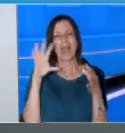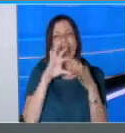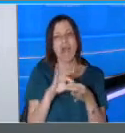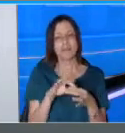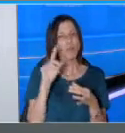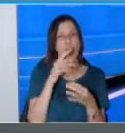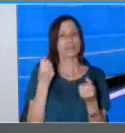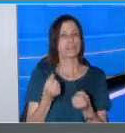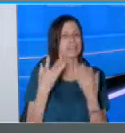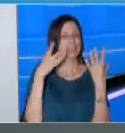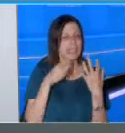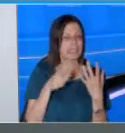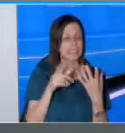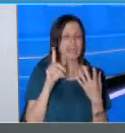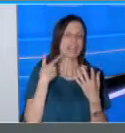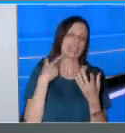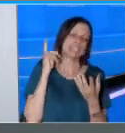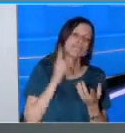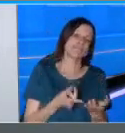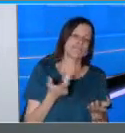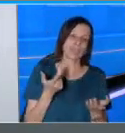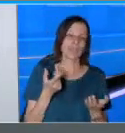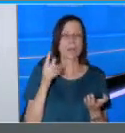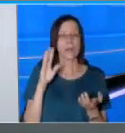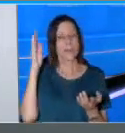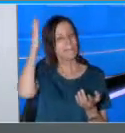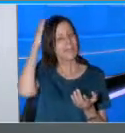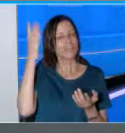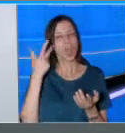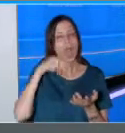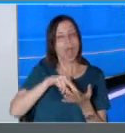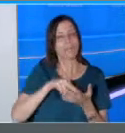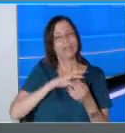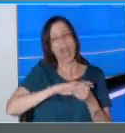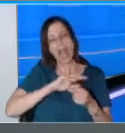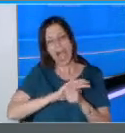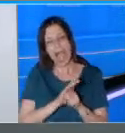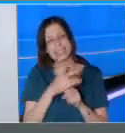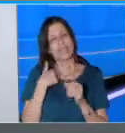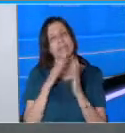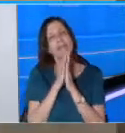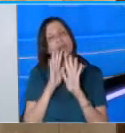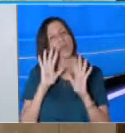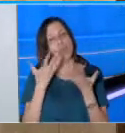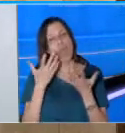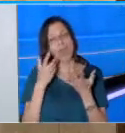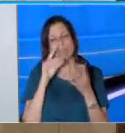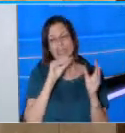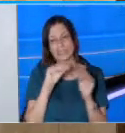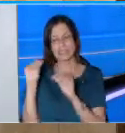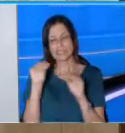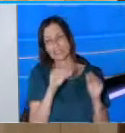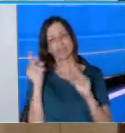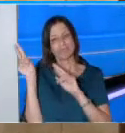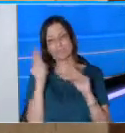הבלתי טבעי הזה, אבל הוא היה חיבור מתבקש. בנט לא עמד בלחץ. אני עדיין מקווה שאולי, אתה יודע, הזיגזג שלו יכול